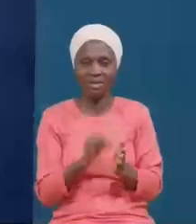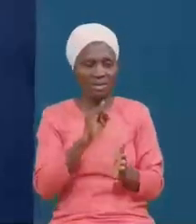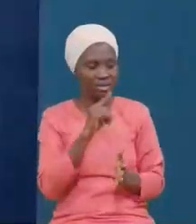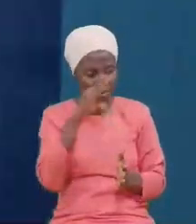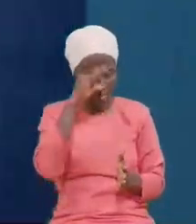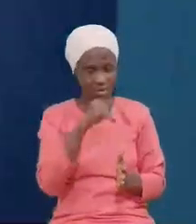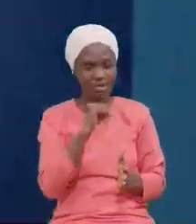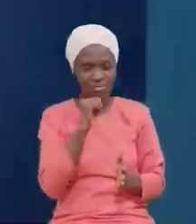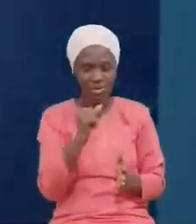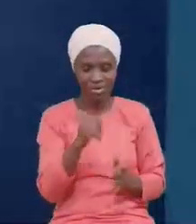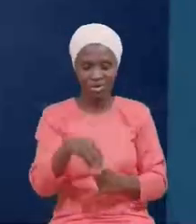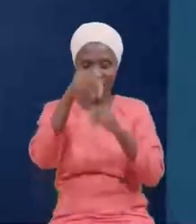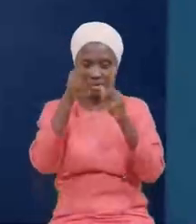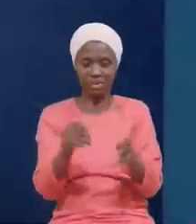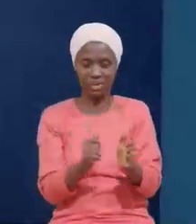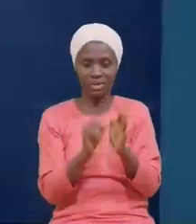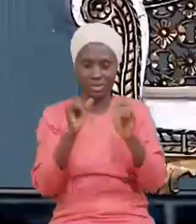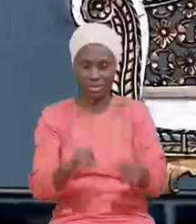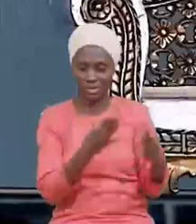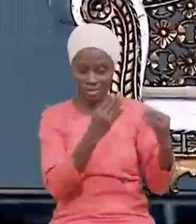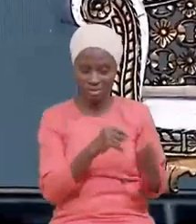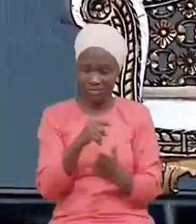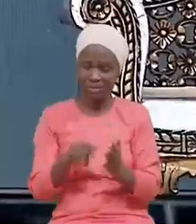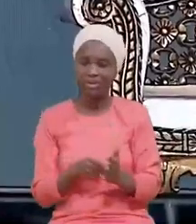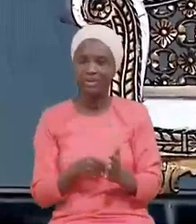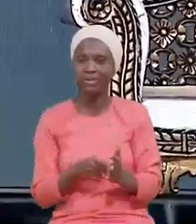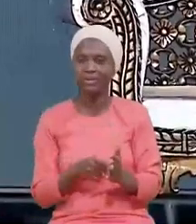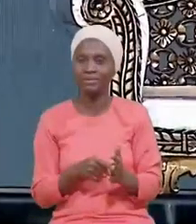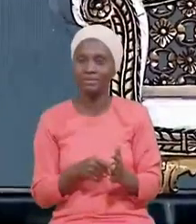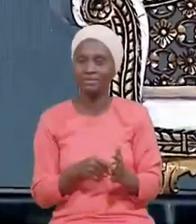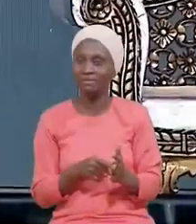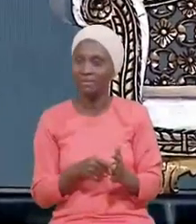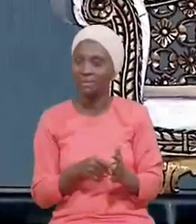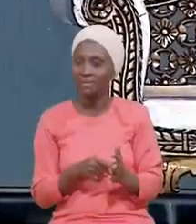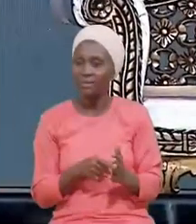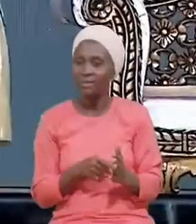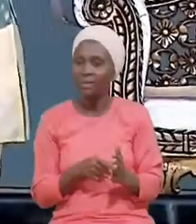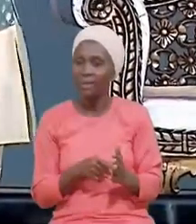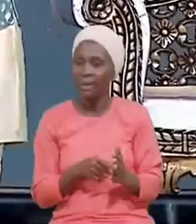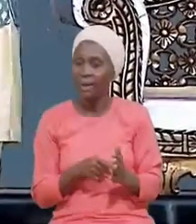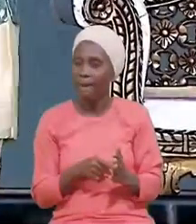Et lui n'est pas un spécialiste et qui se focalise sur ceci mais ne peut pas faire l'autre.